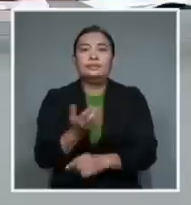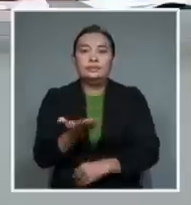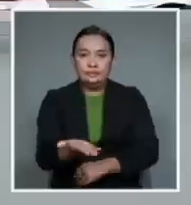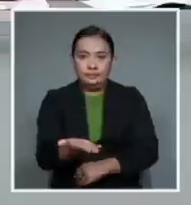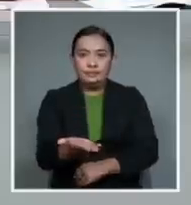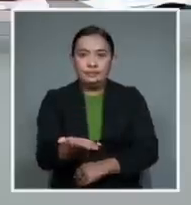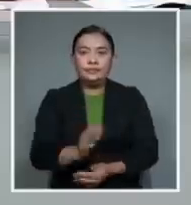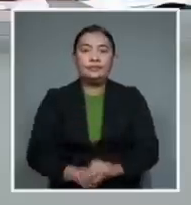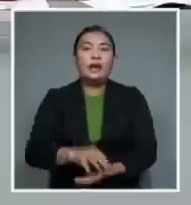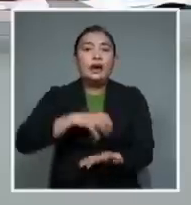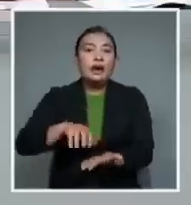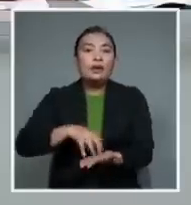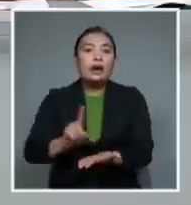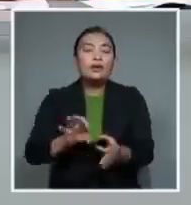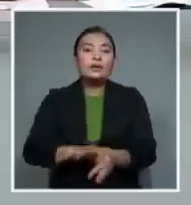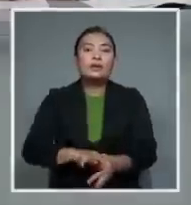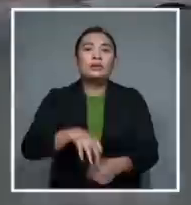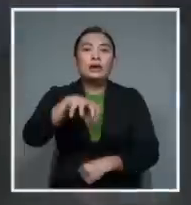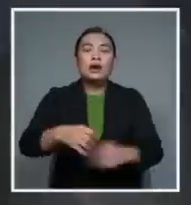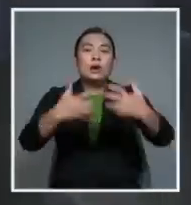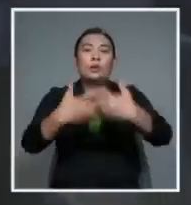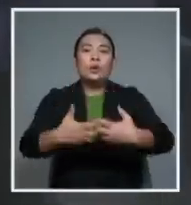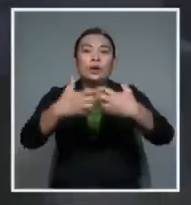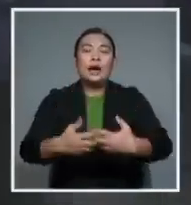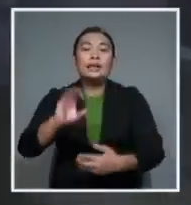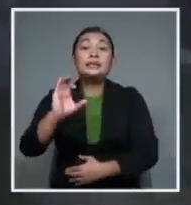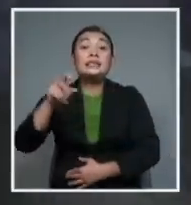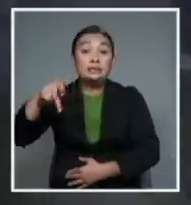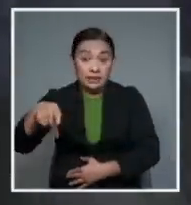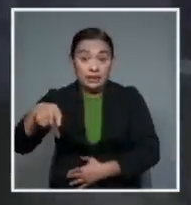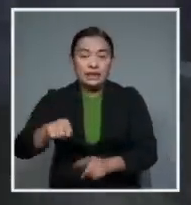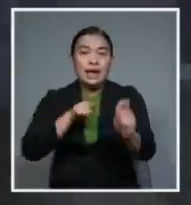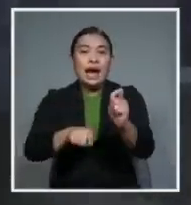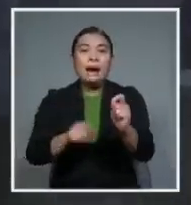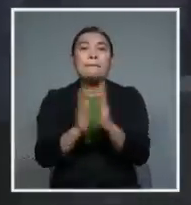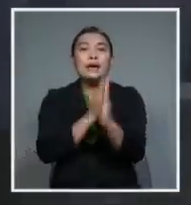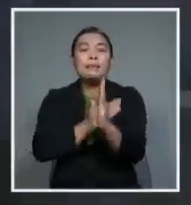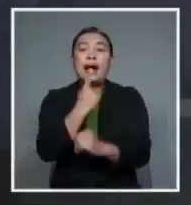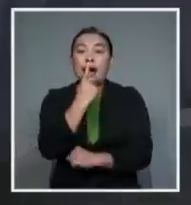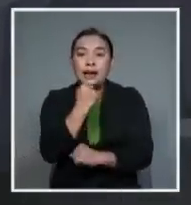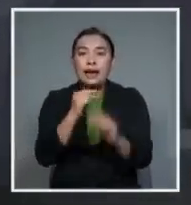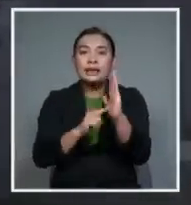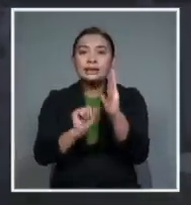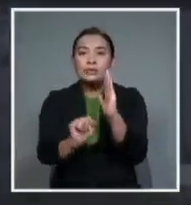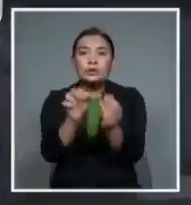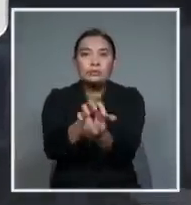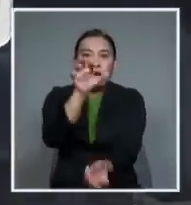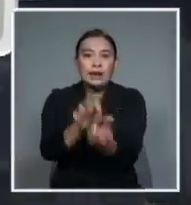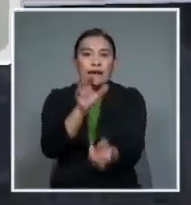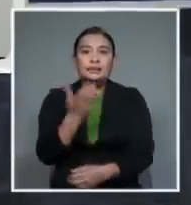ลสุนทรกิจรายงานมาจากโรงงานหน้ากากอนามัย CP ที่อำเภอพระประแดงจังหวัดสมุทรปราการค่ะ เชิญเลยครับ